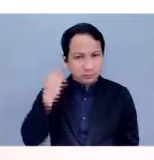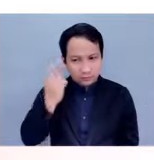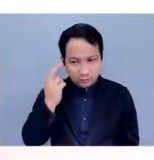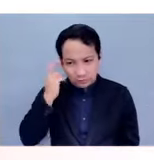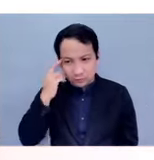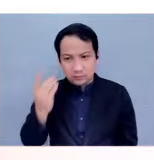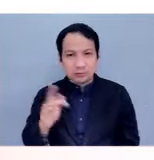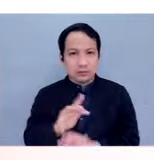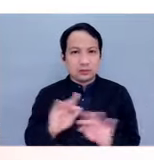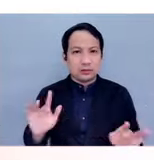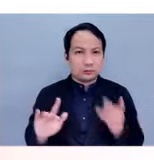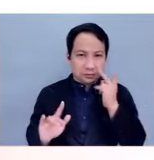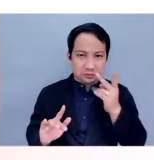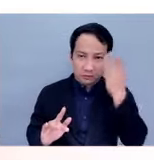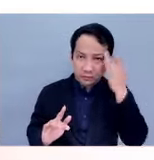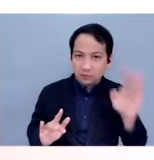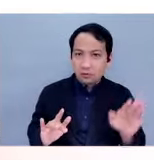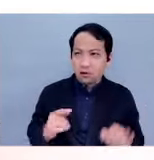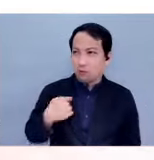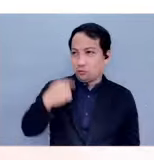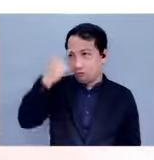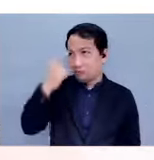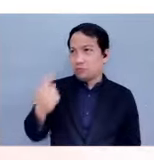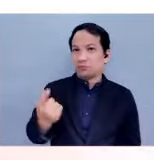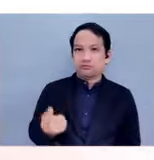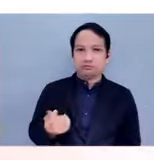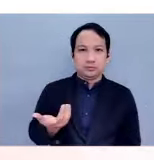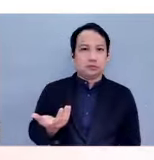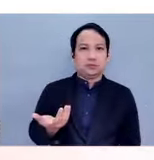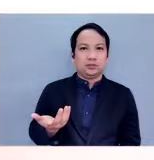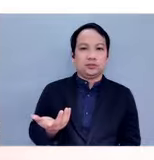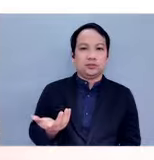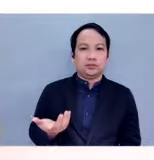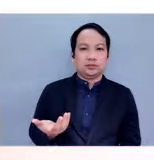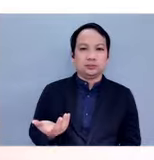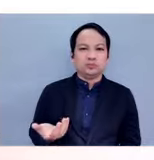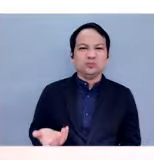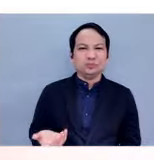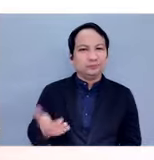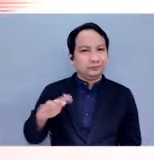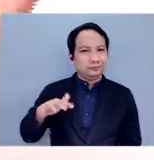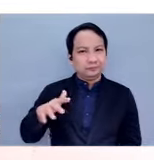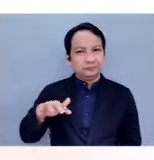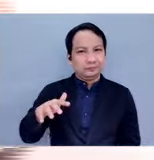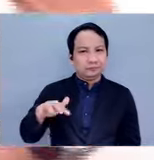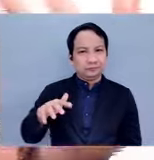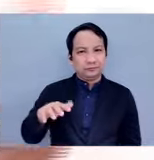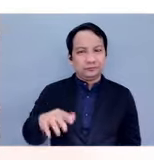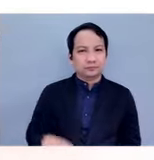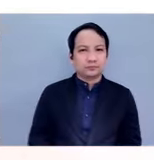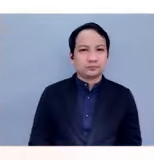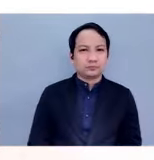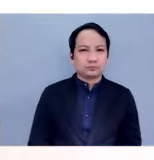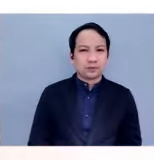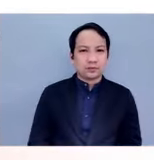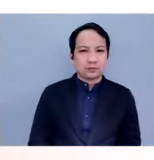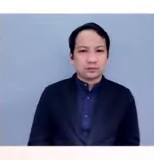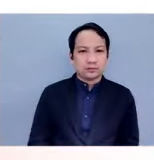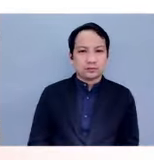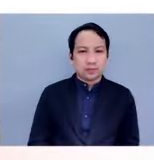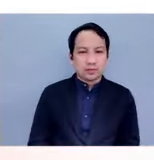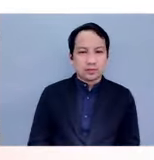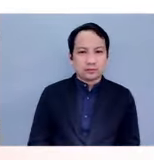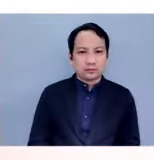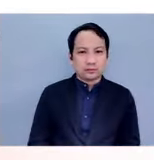namang makakaalam, ako lang. Parang kung kung medyo ayaw mo na dahil walang isip ka